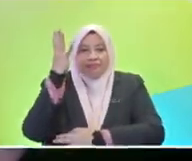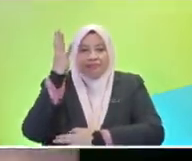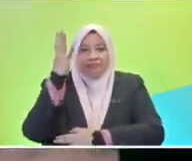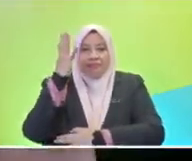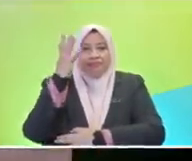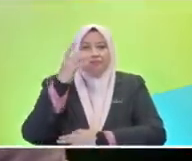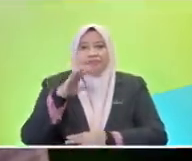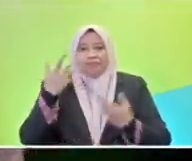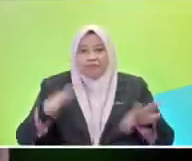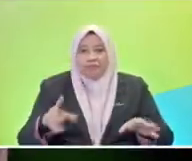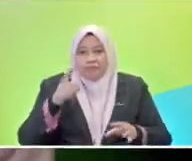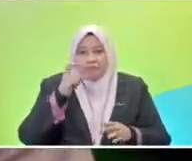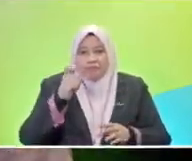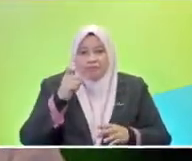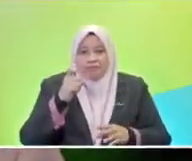Apa jadi? Cikgu.